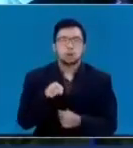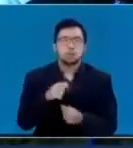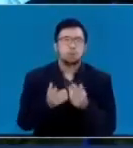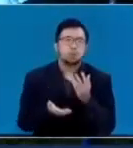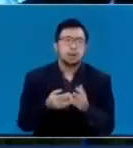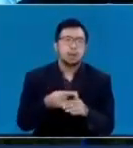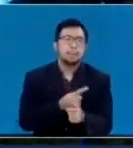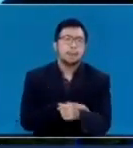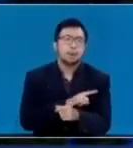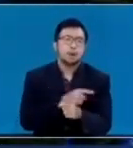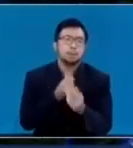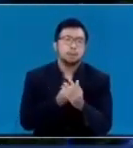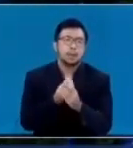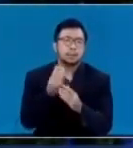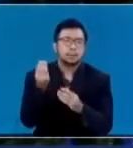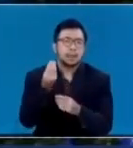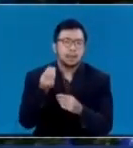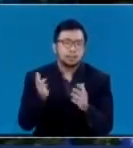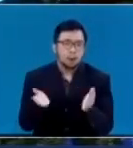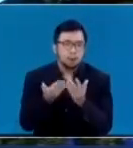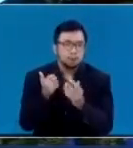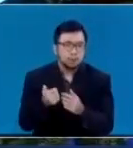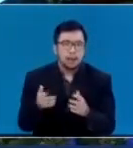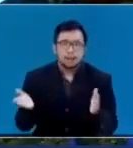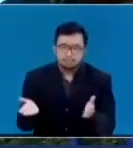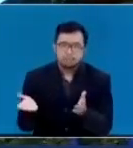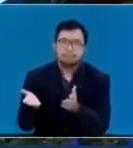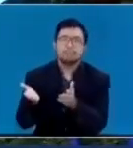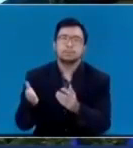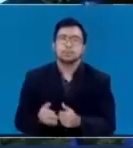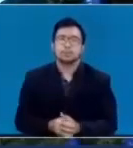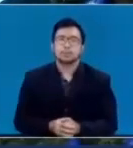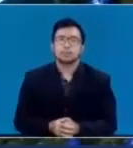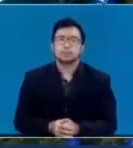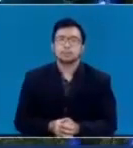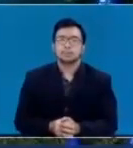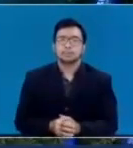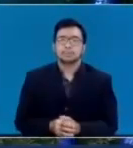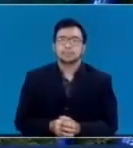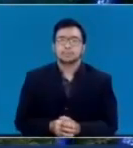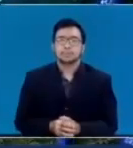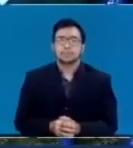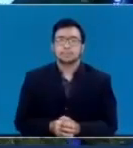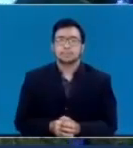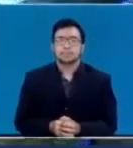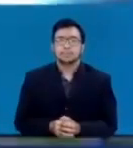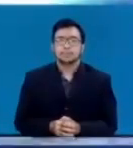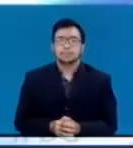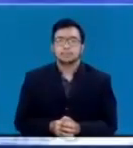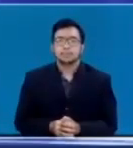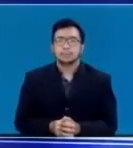dua tadi. Nah, ini yang kita dorong. Dan mungkin juga pada kesempatan yang lain kita juga akan membuka berbagai kemungkinan